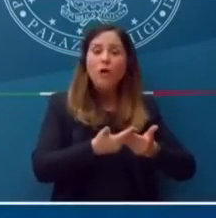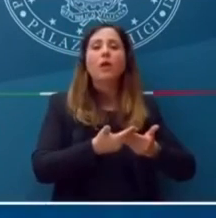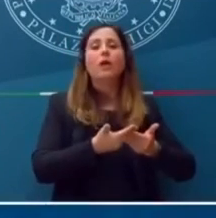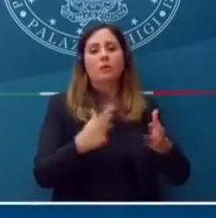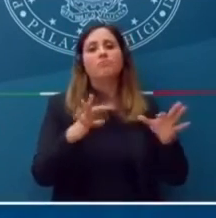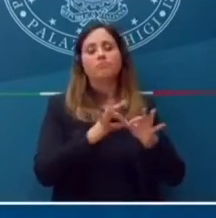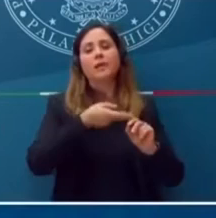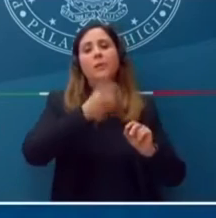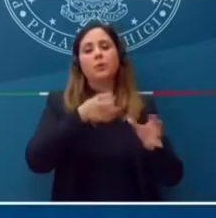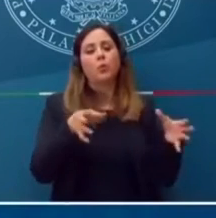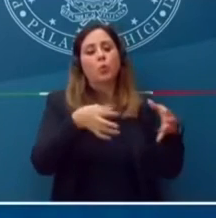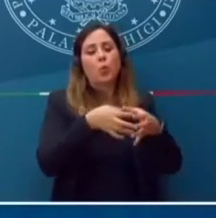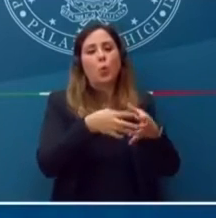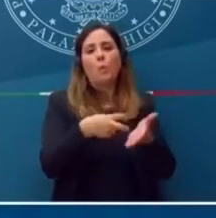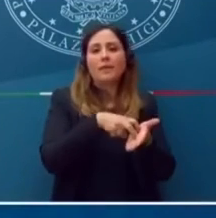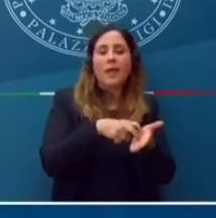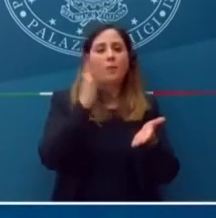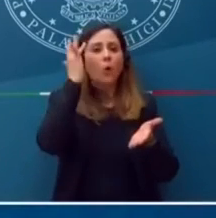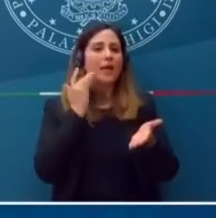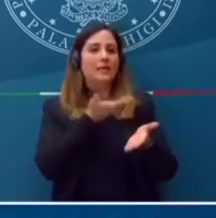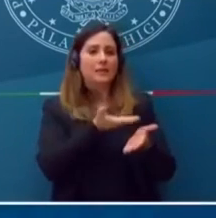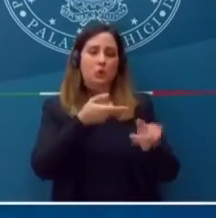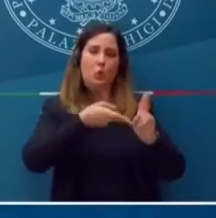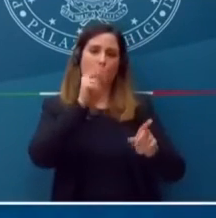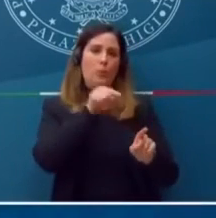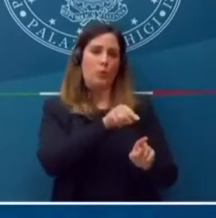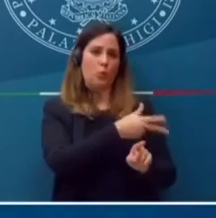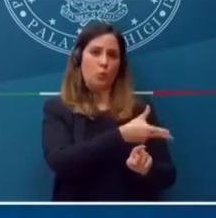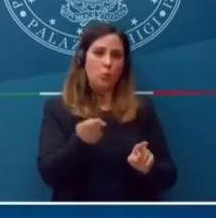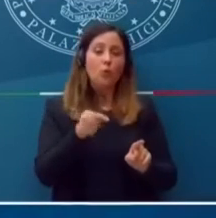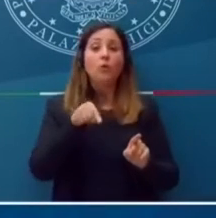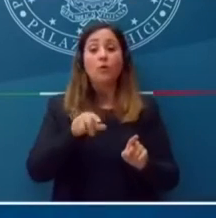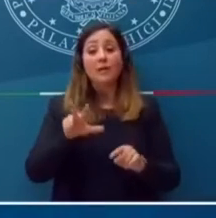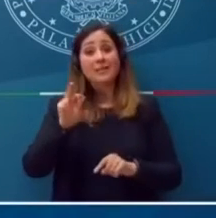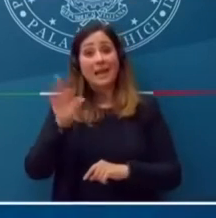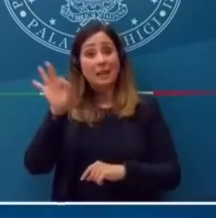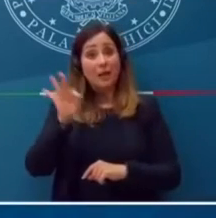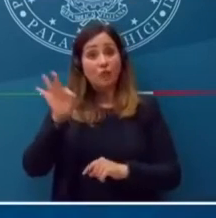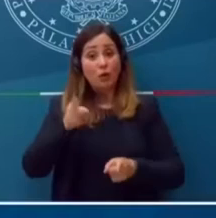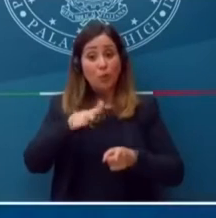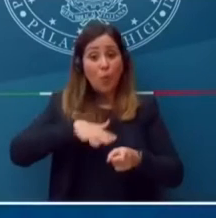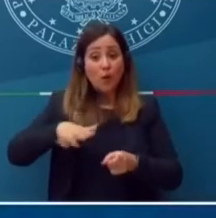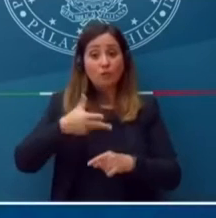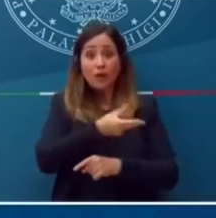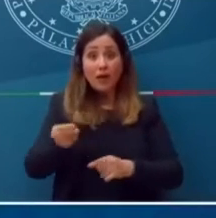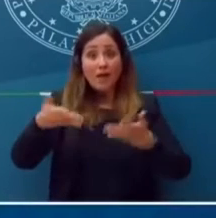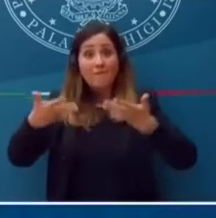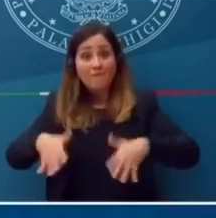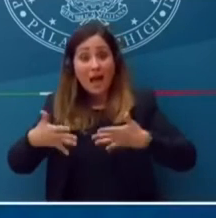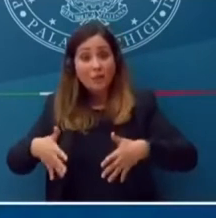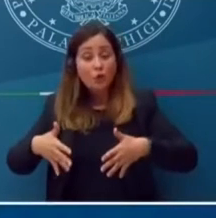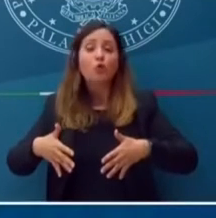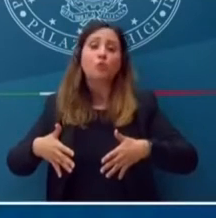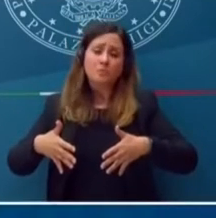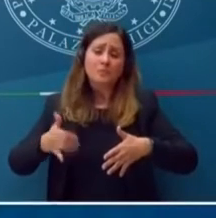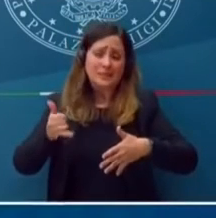rischio. Non, è meno importante avere il 30% di tutta la popolazione vaccinata e il 30%, magari nel